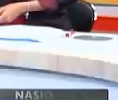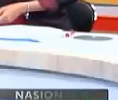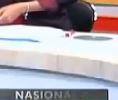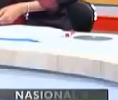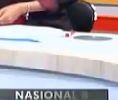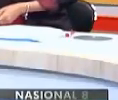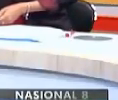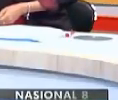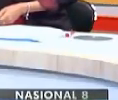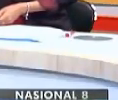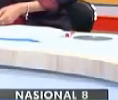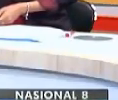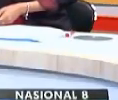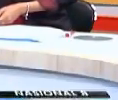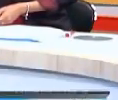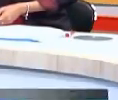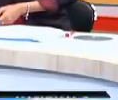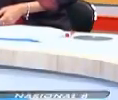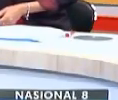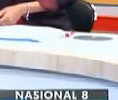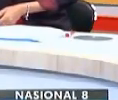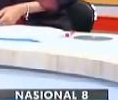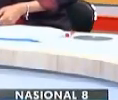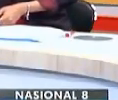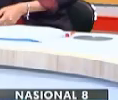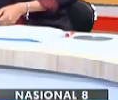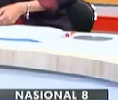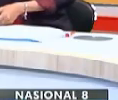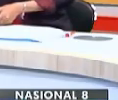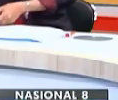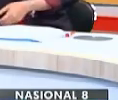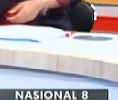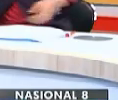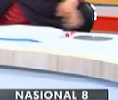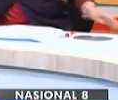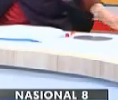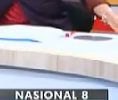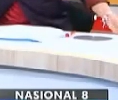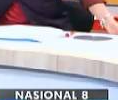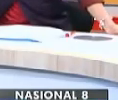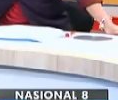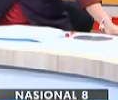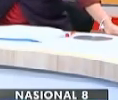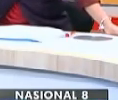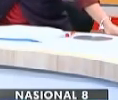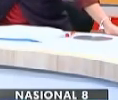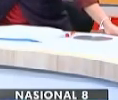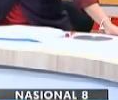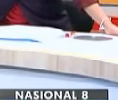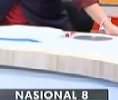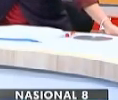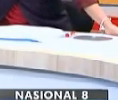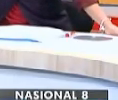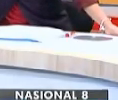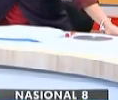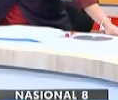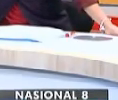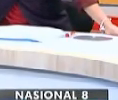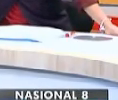Baiklah, Nasional 8 edisi 24 Ogos berakhir di sini. Teruskan bersama TV1, ikuti Best 5-10 selepas ini